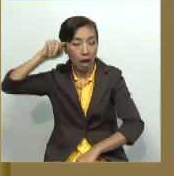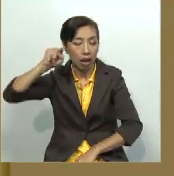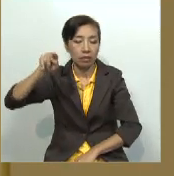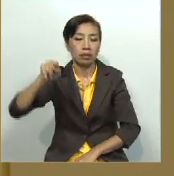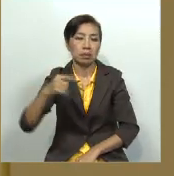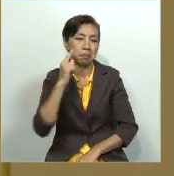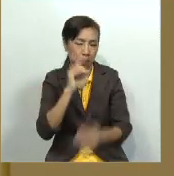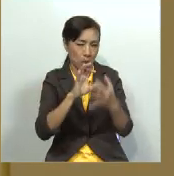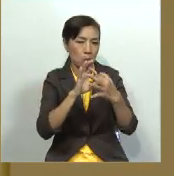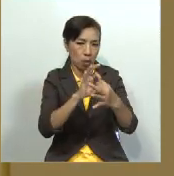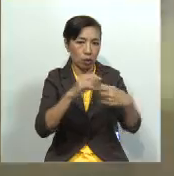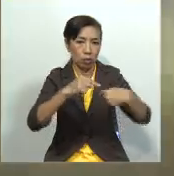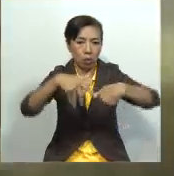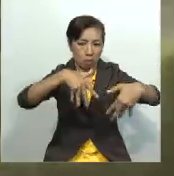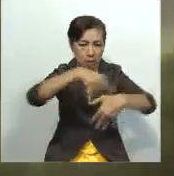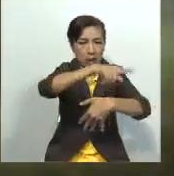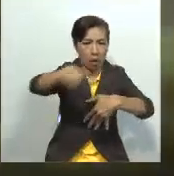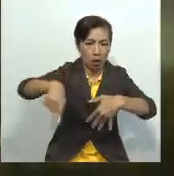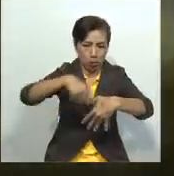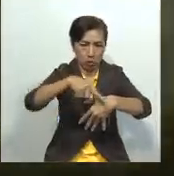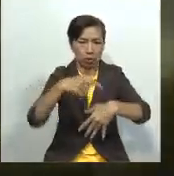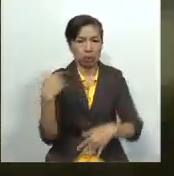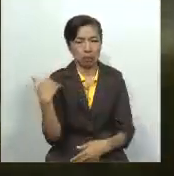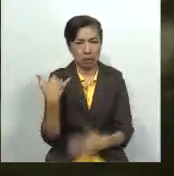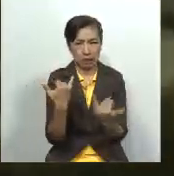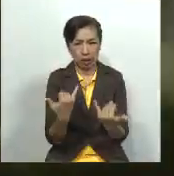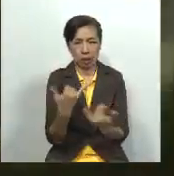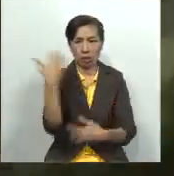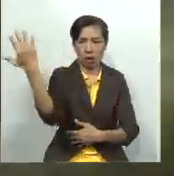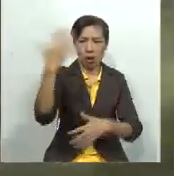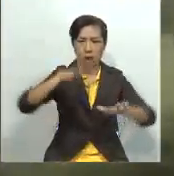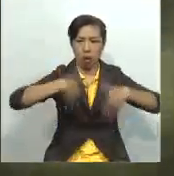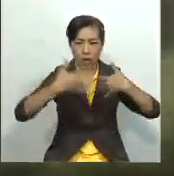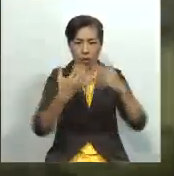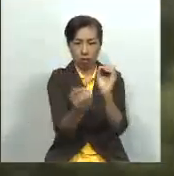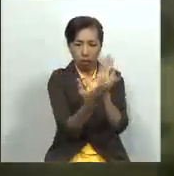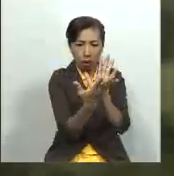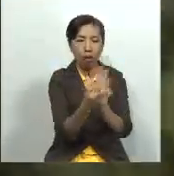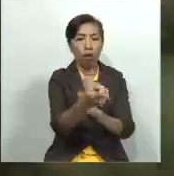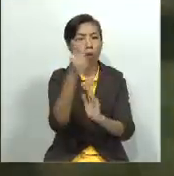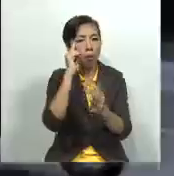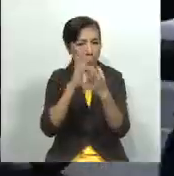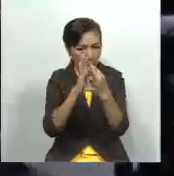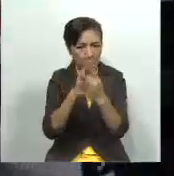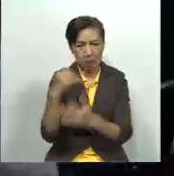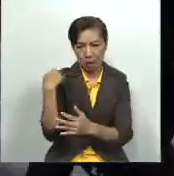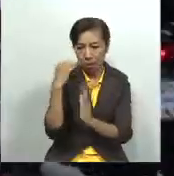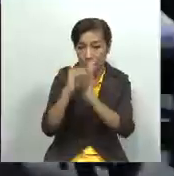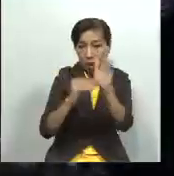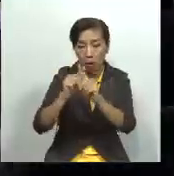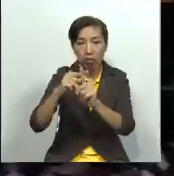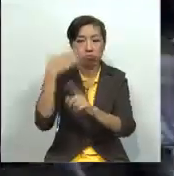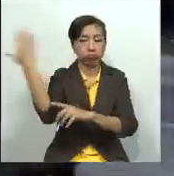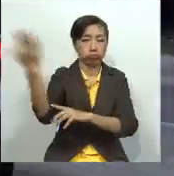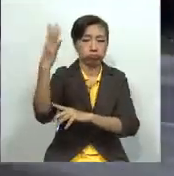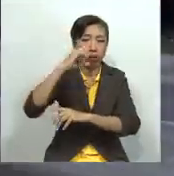รีห่วงใยสวัสดิภาพและความปลอดภัยของประชาชนในช่วงฤดูร้อนและหลายพื้นที่ที่เกิดพายุฤดูร้อน